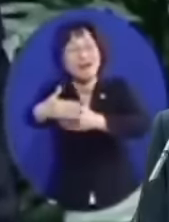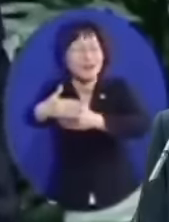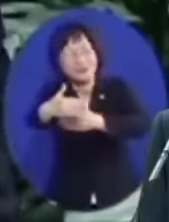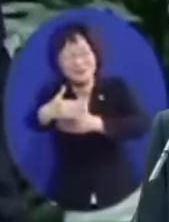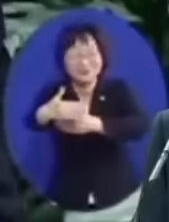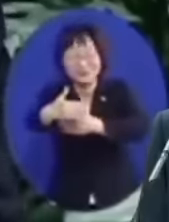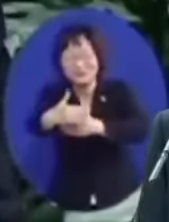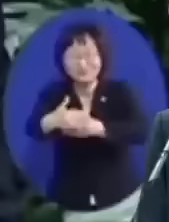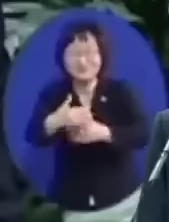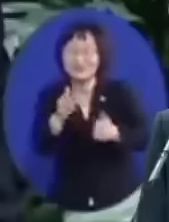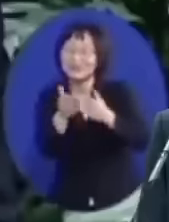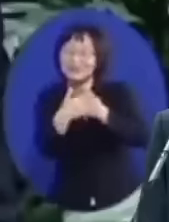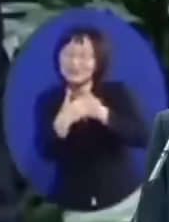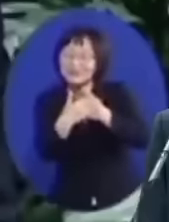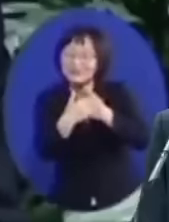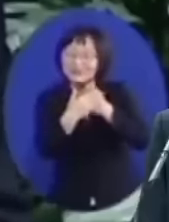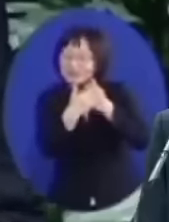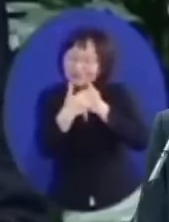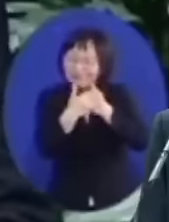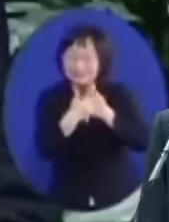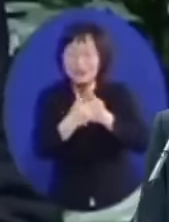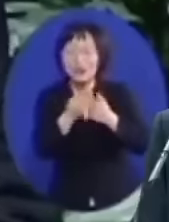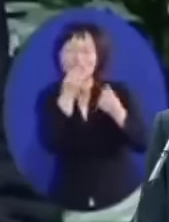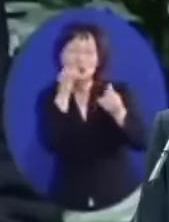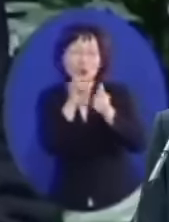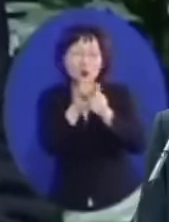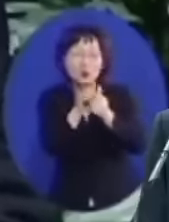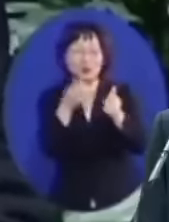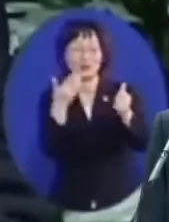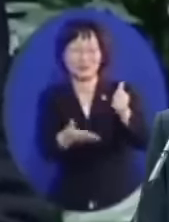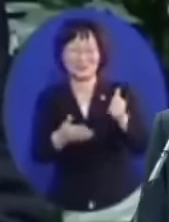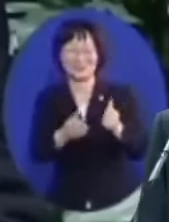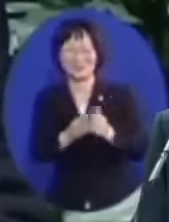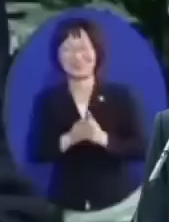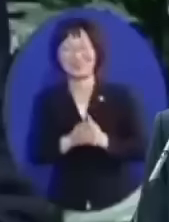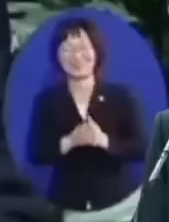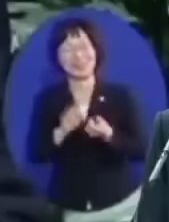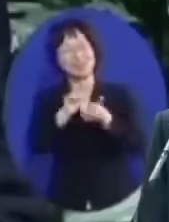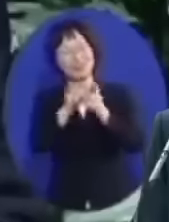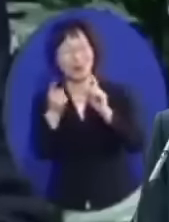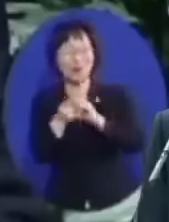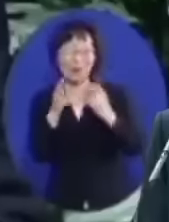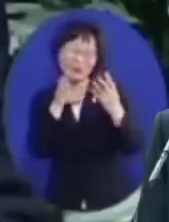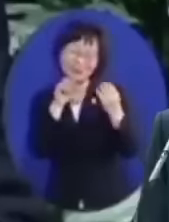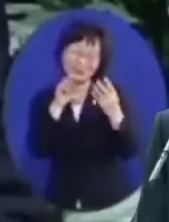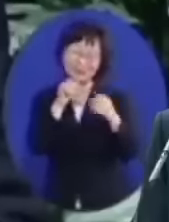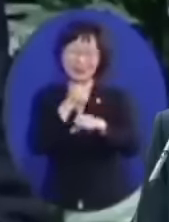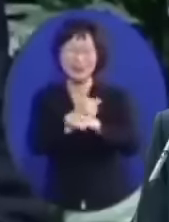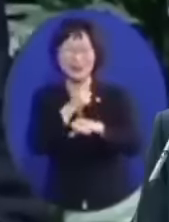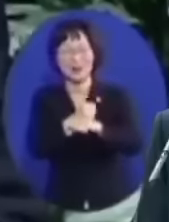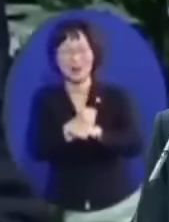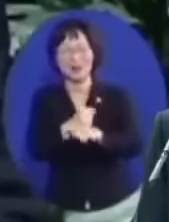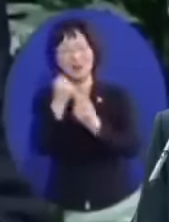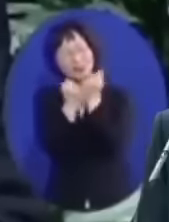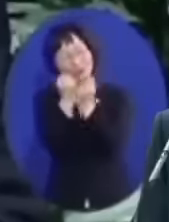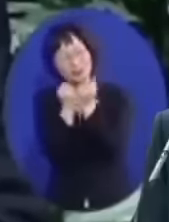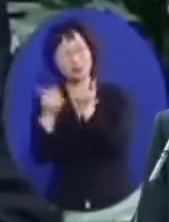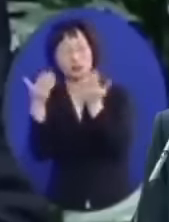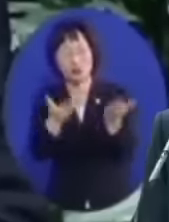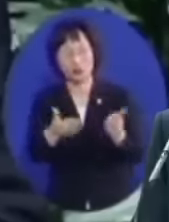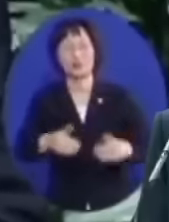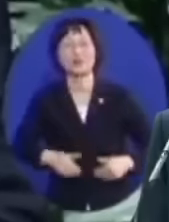비벼주고 덩어리도 쓰다듬어주고 뽀뽀도 해주고 그리고 서로 대화도 해주고 설득도 해줘야 되는